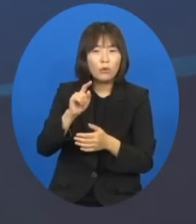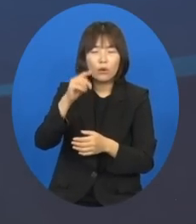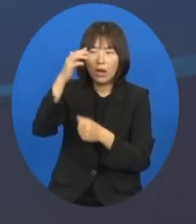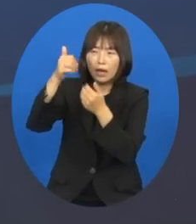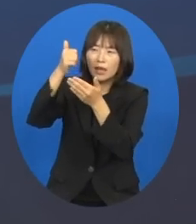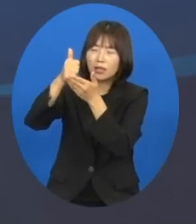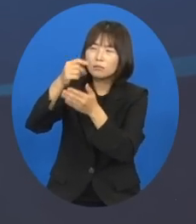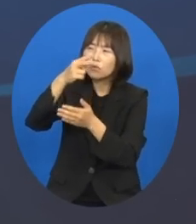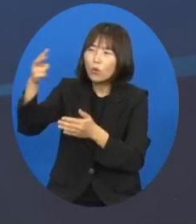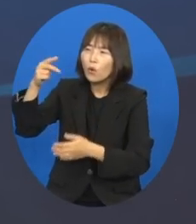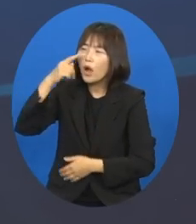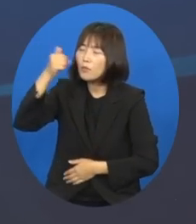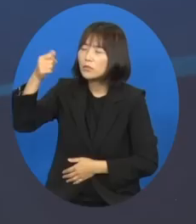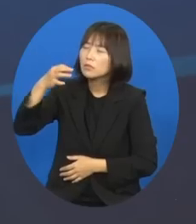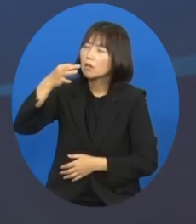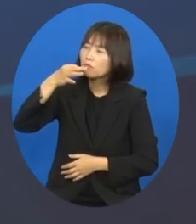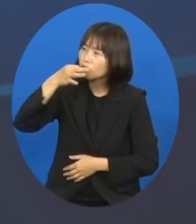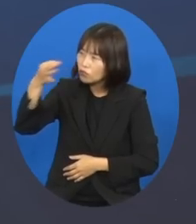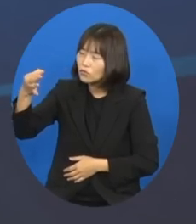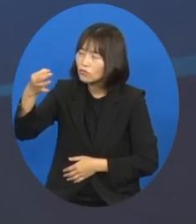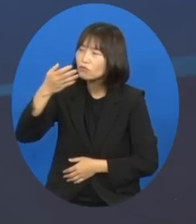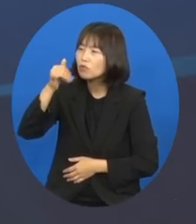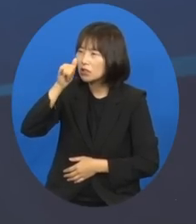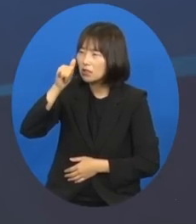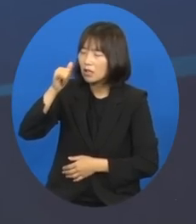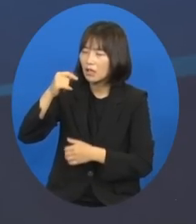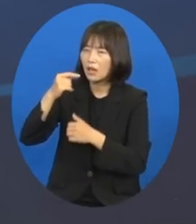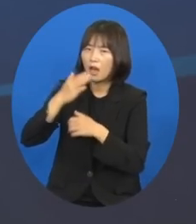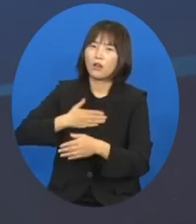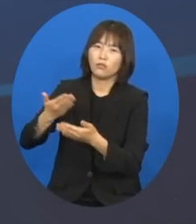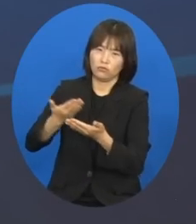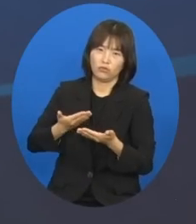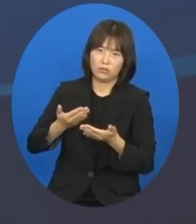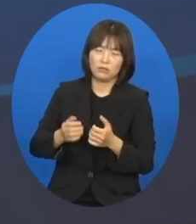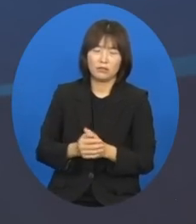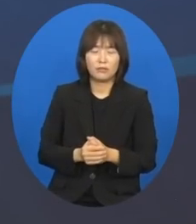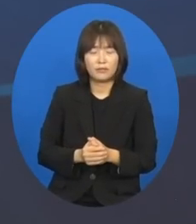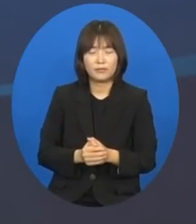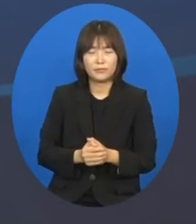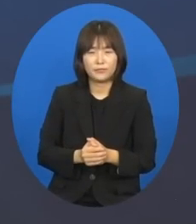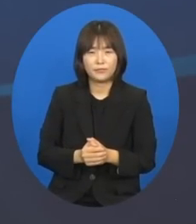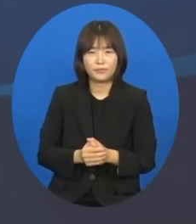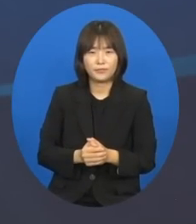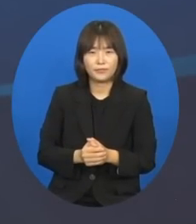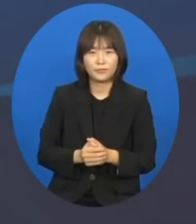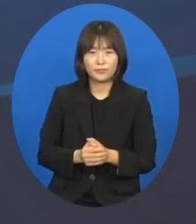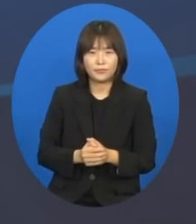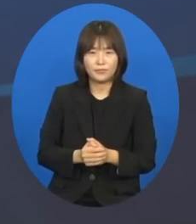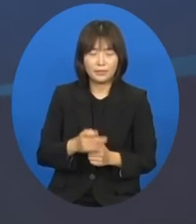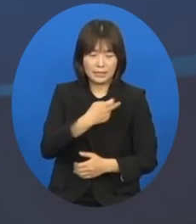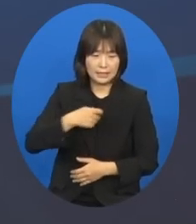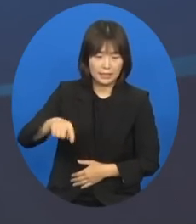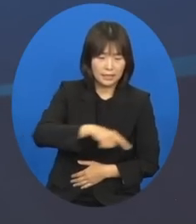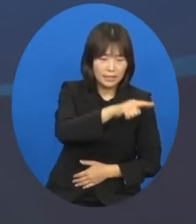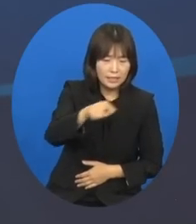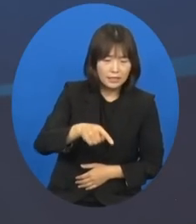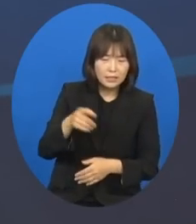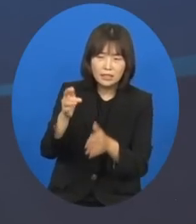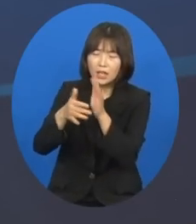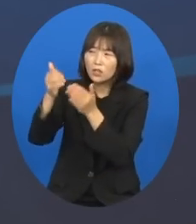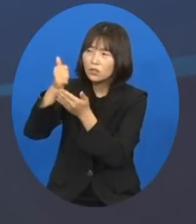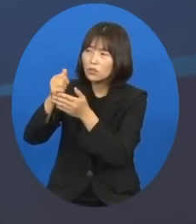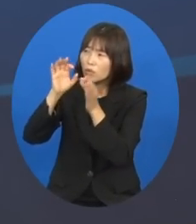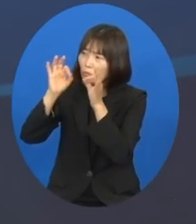것 하늘에 계신 우리 아버지여 제자들이 예수님 보고 기적 행하는게 부러웠던게